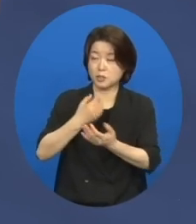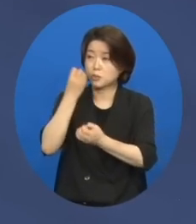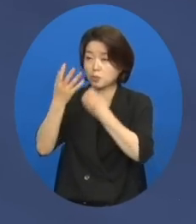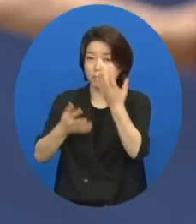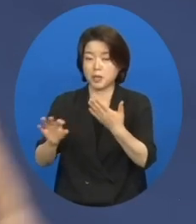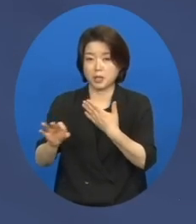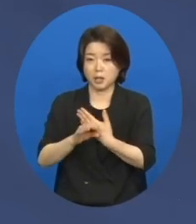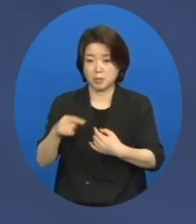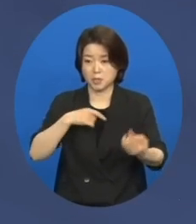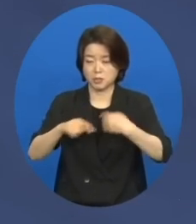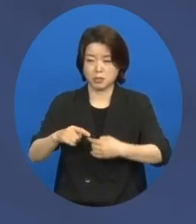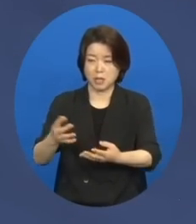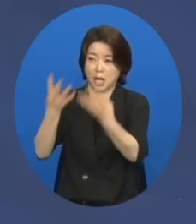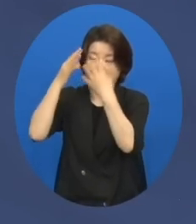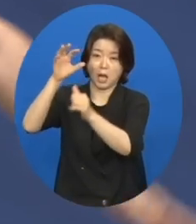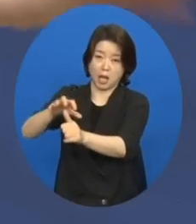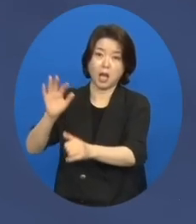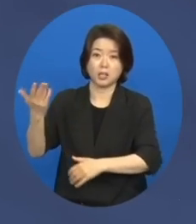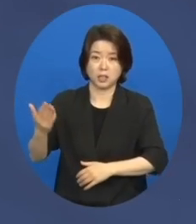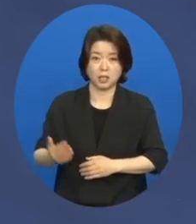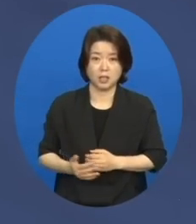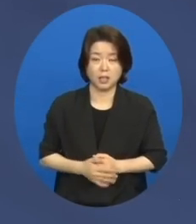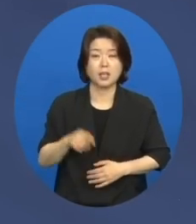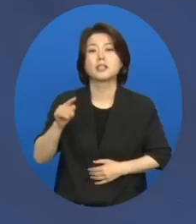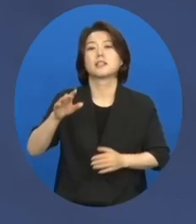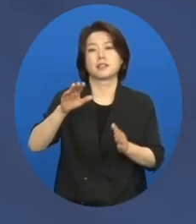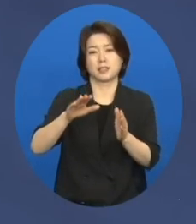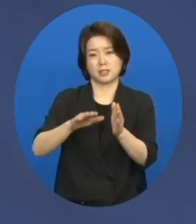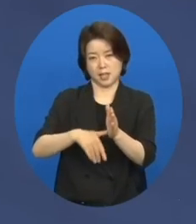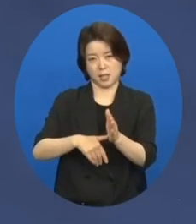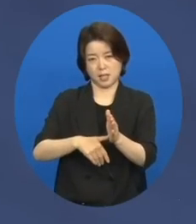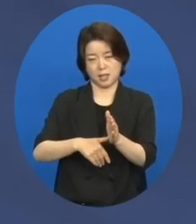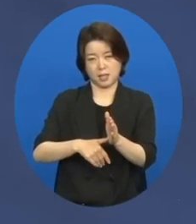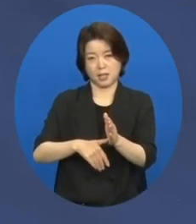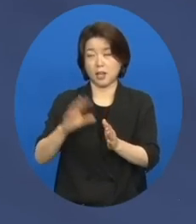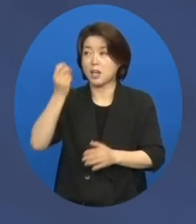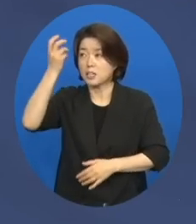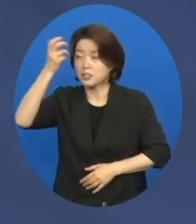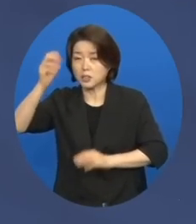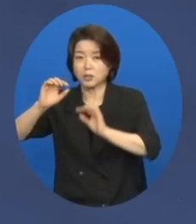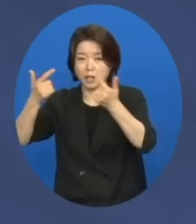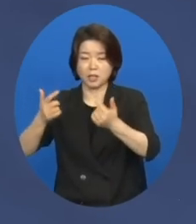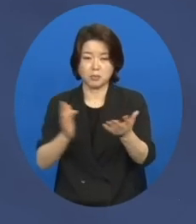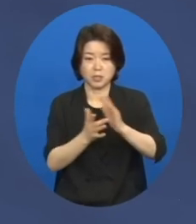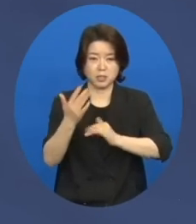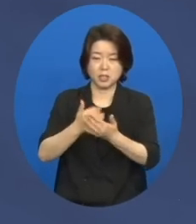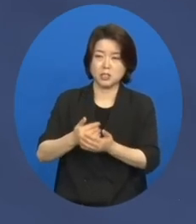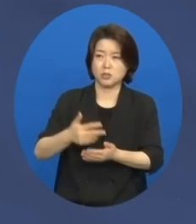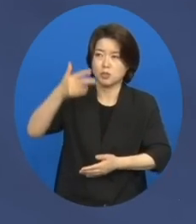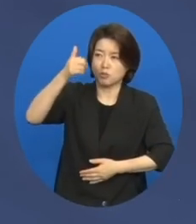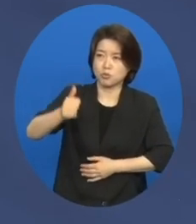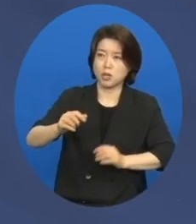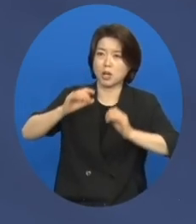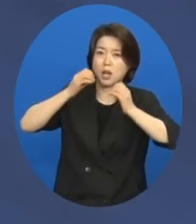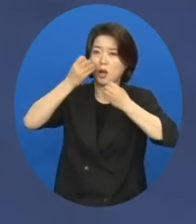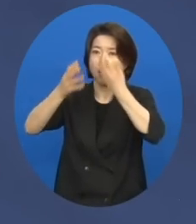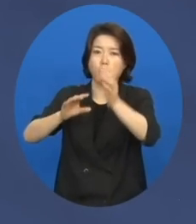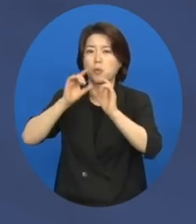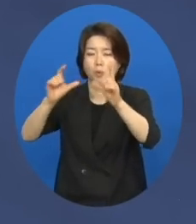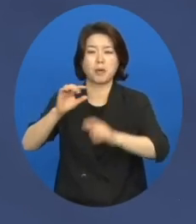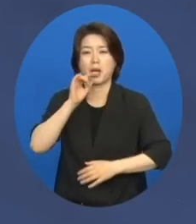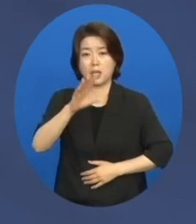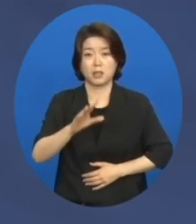고백하면 이건 정치범 수용소예요. 바로 이때에 성령이 아니면 예수를 주시라 할 수가 없어요. 그럴